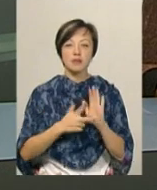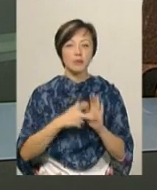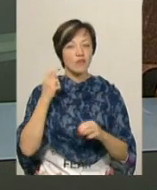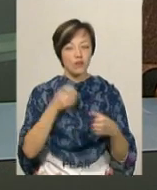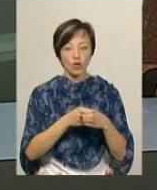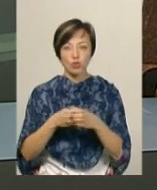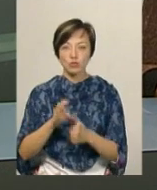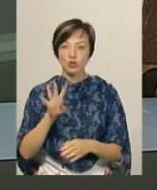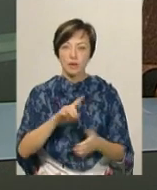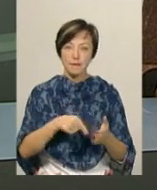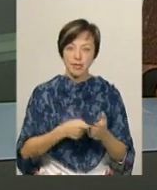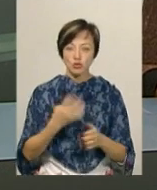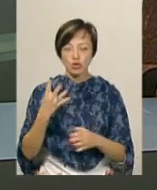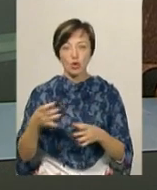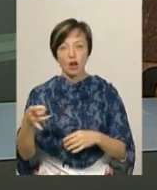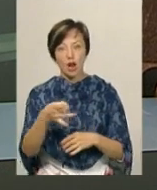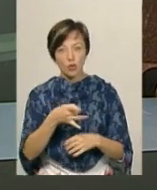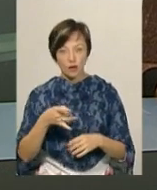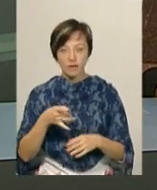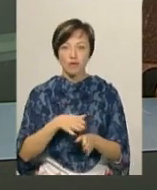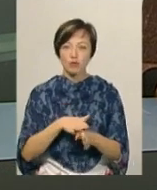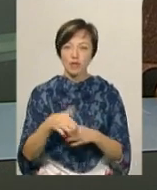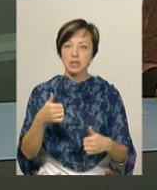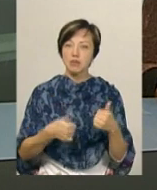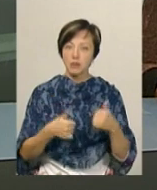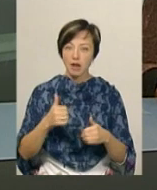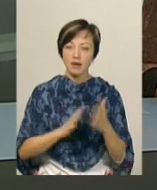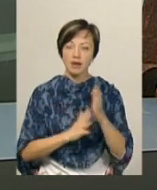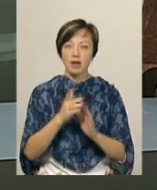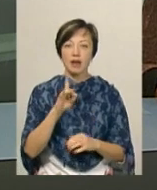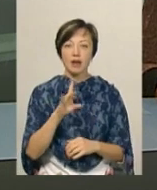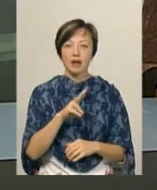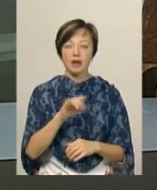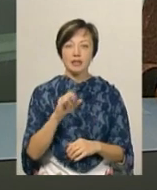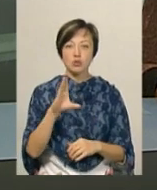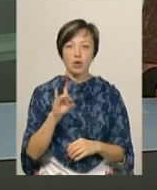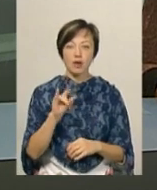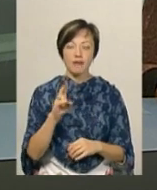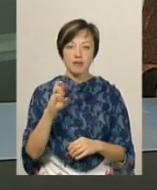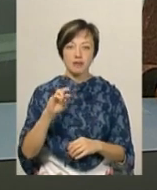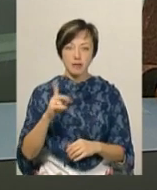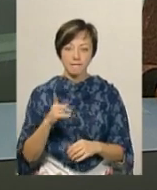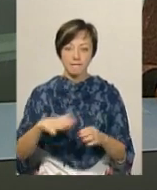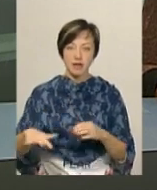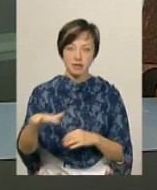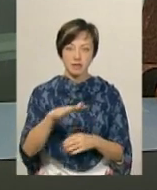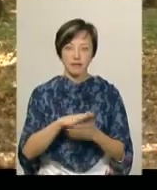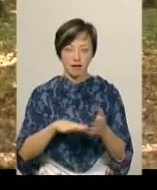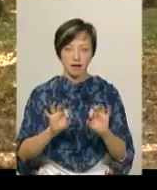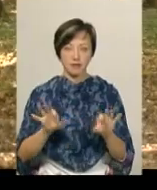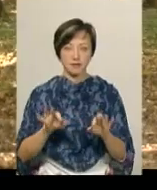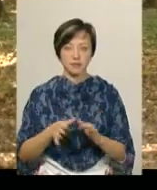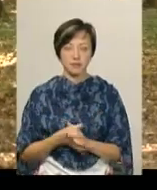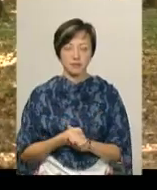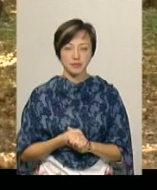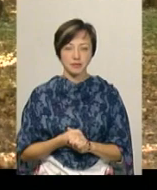із 4 міст та 4 районів області. Відбувалися змагання в Лісогринівецькому масиві. Детальніше про їх перебіг у сюжеті.